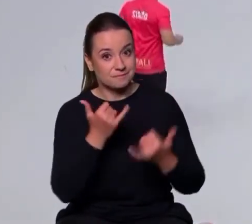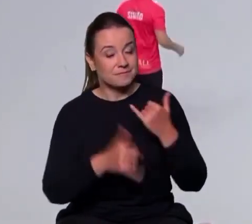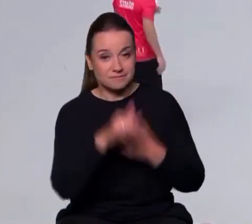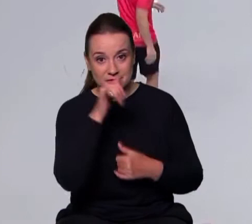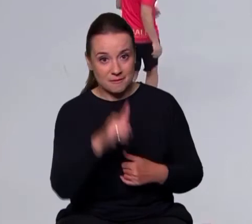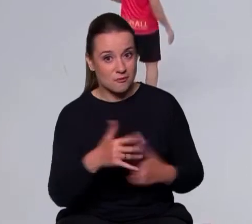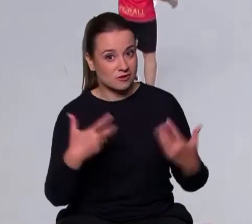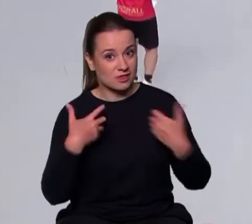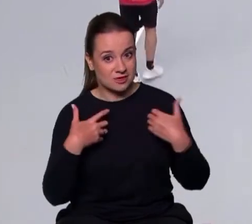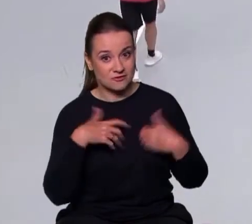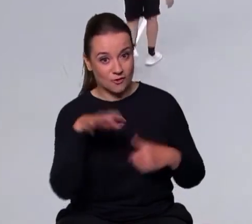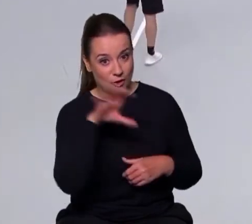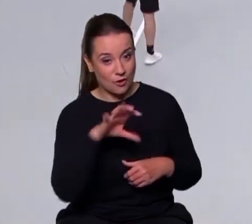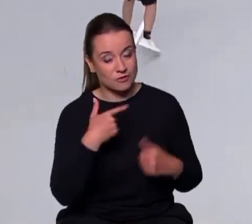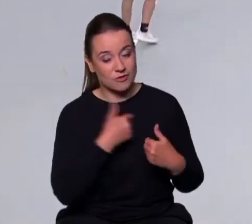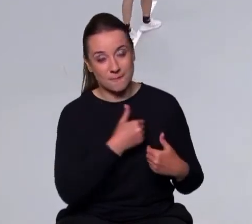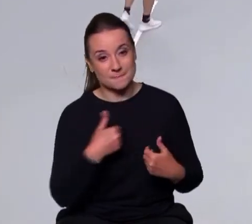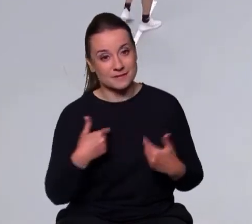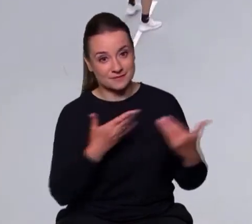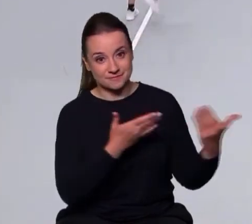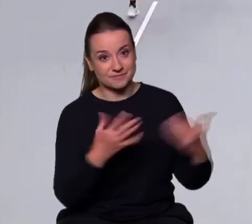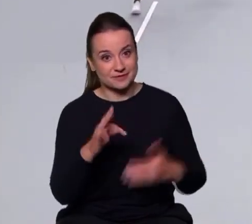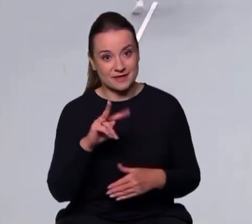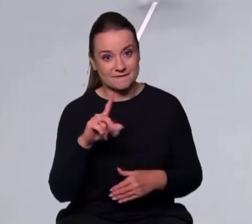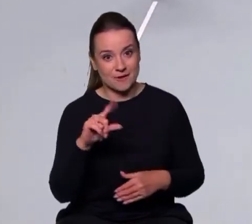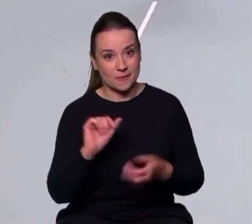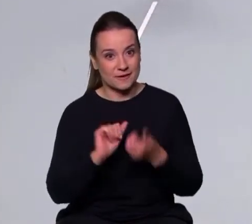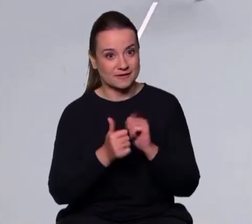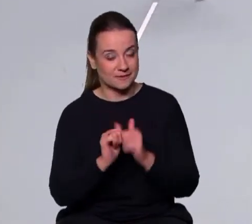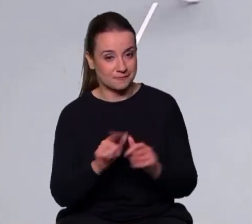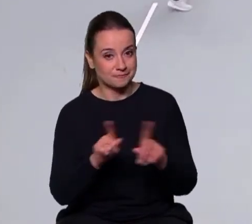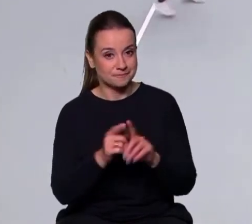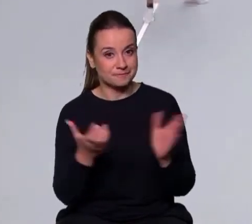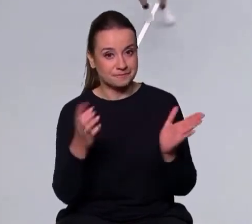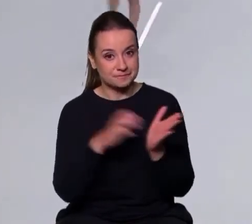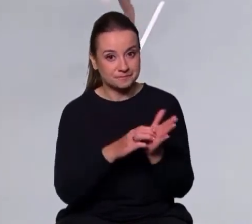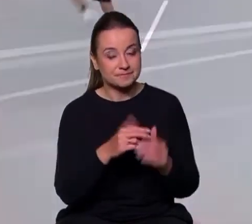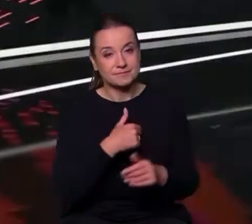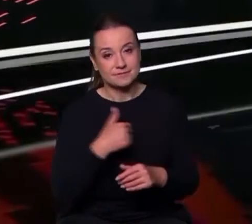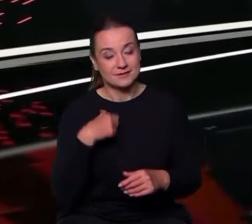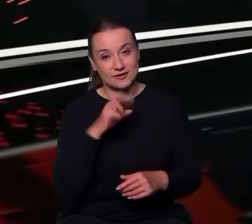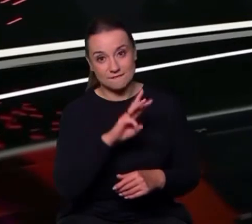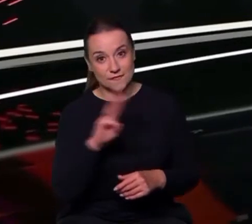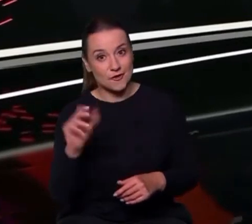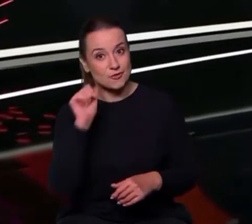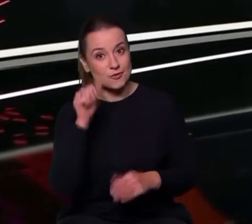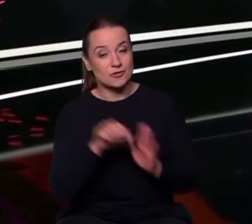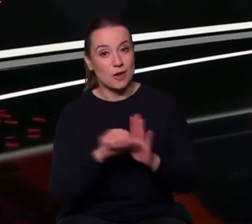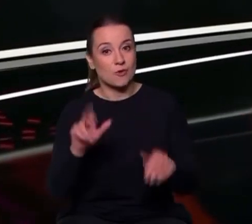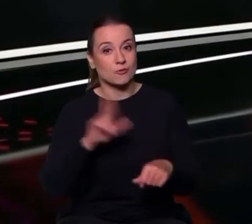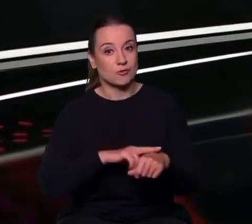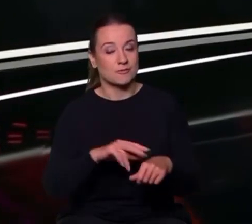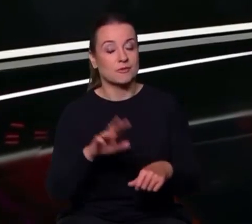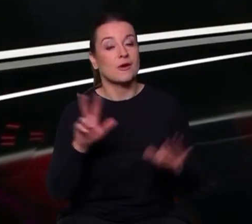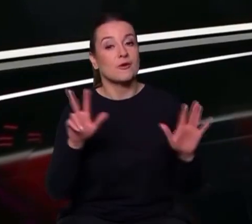oglądać na żywo, no to oczywiście zapraszamy do TVP Sport, do aplikacji, na naszą stronę internetową jutro od